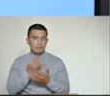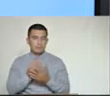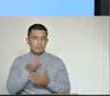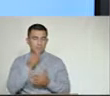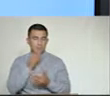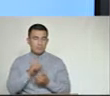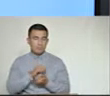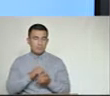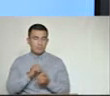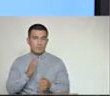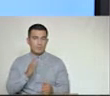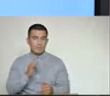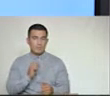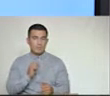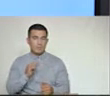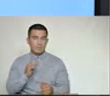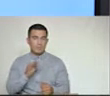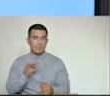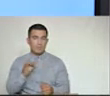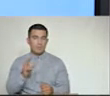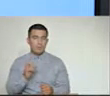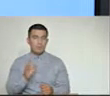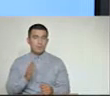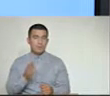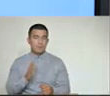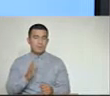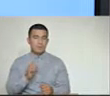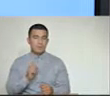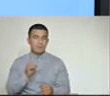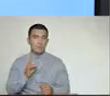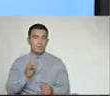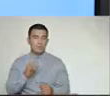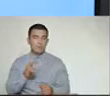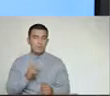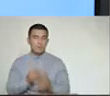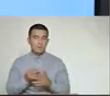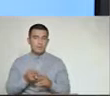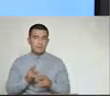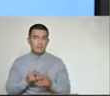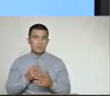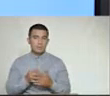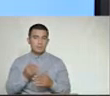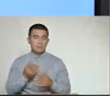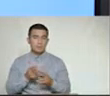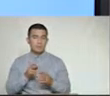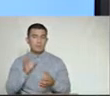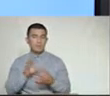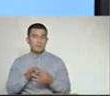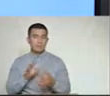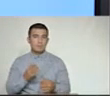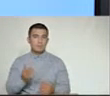qilish vakolasini hosil qiladi. Vakola sitoplazma oqimiga o'tib